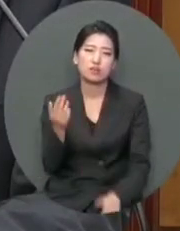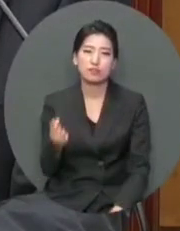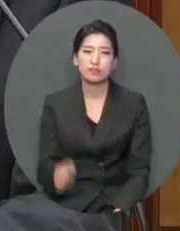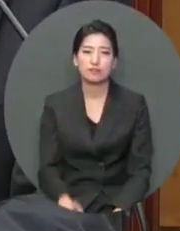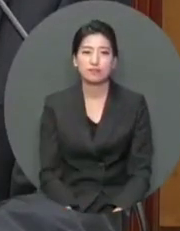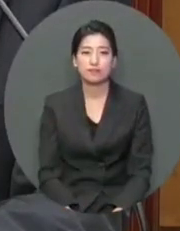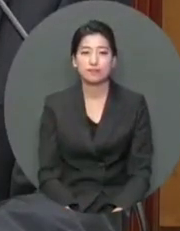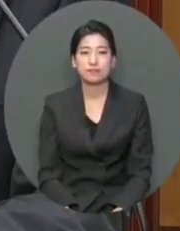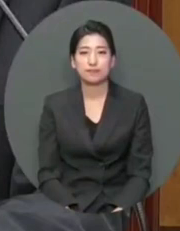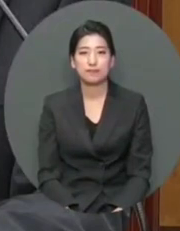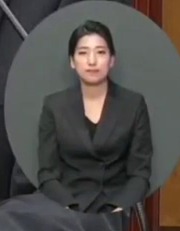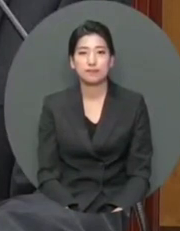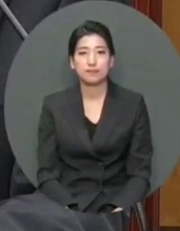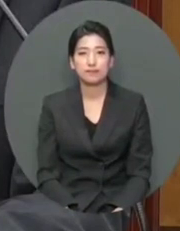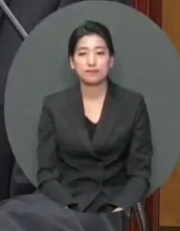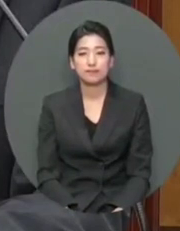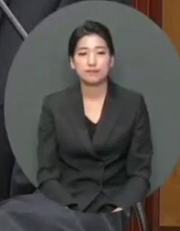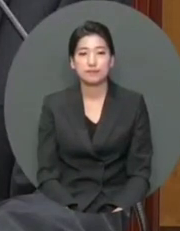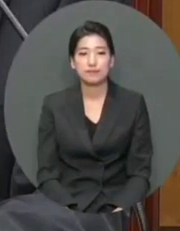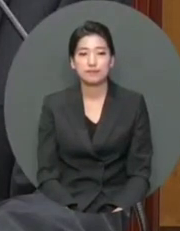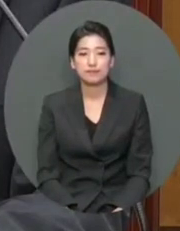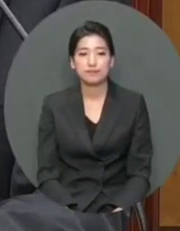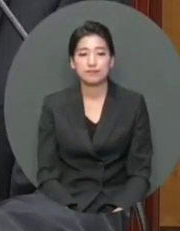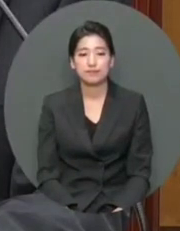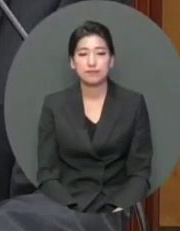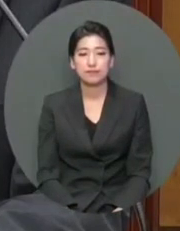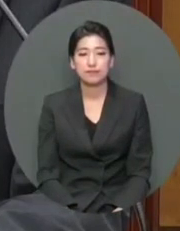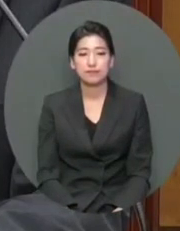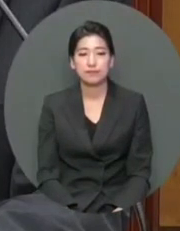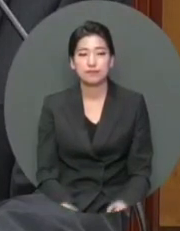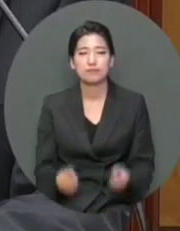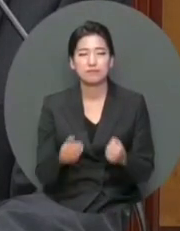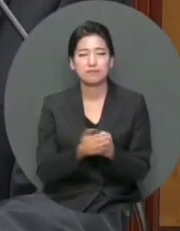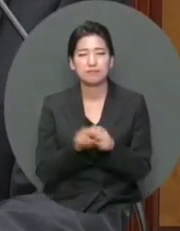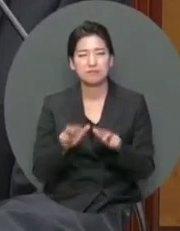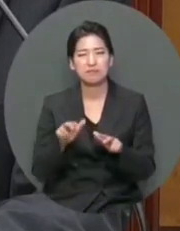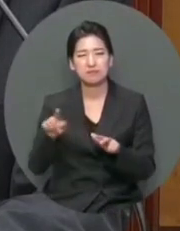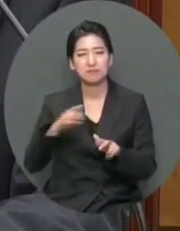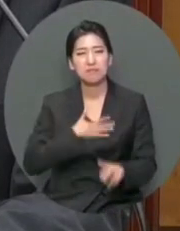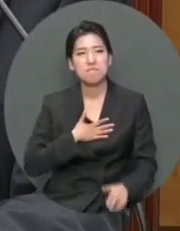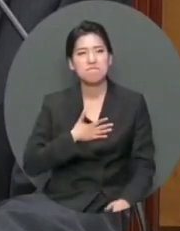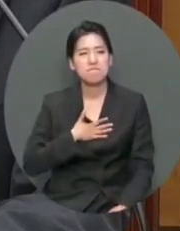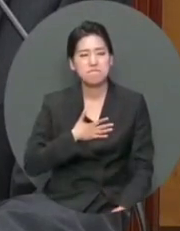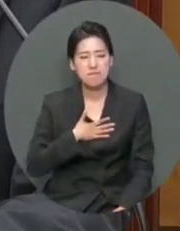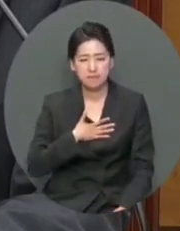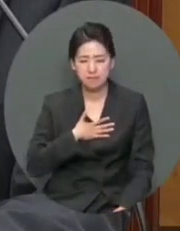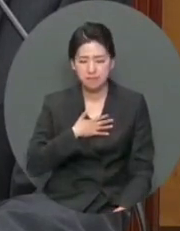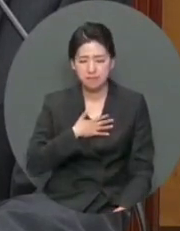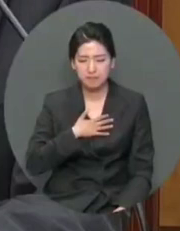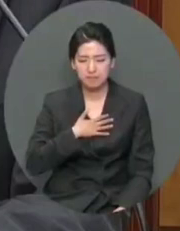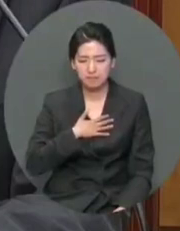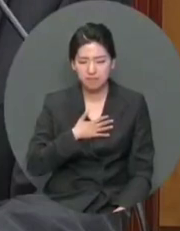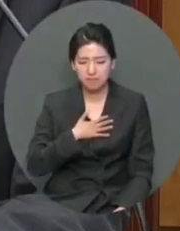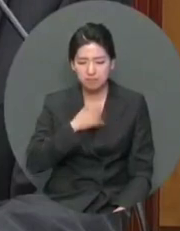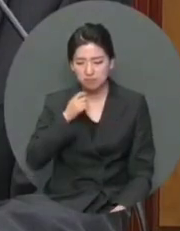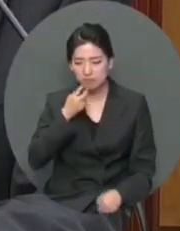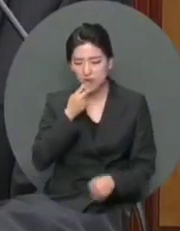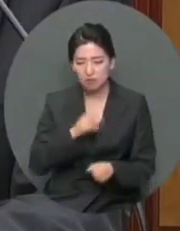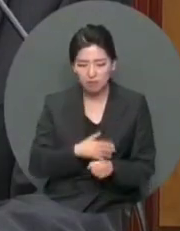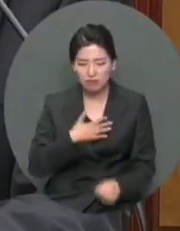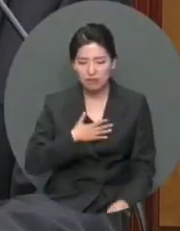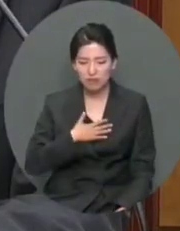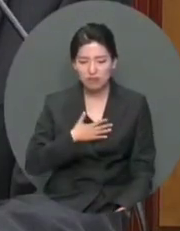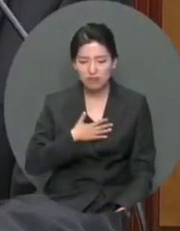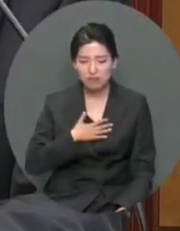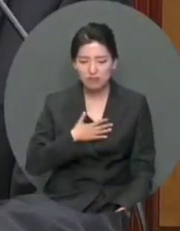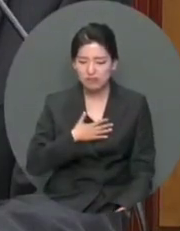생각합니다. 그렇기 때문에 조금 전에 좀 욱하는 심정을 표현을 하셨는데